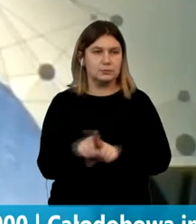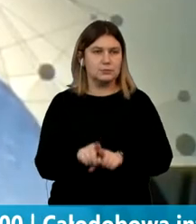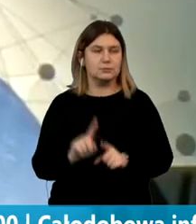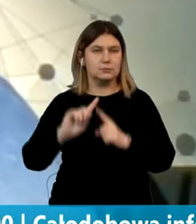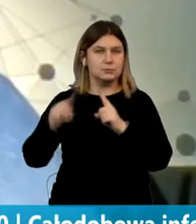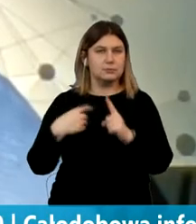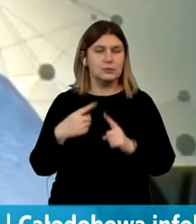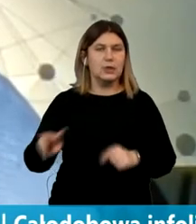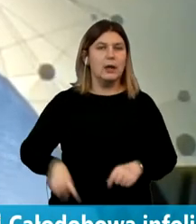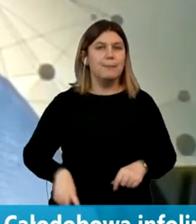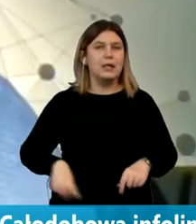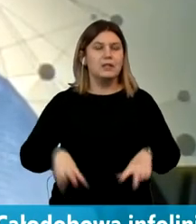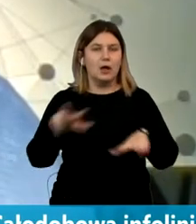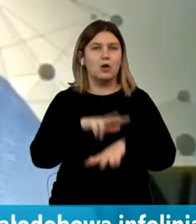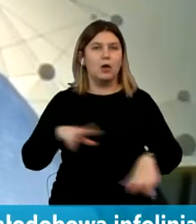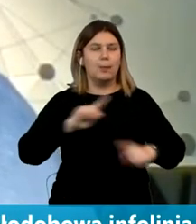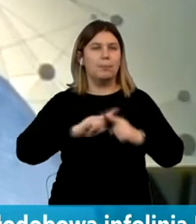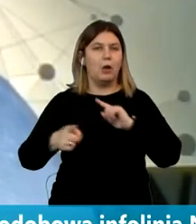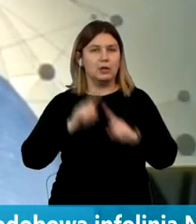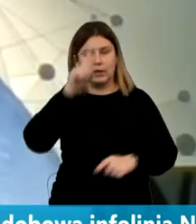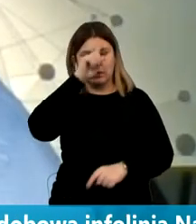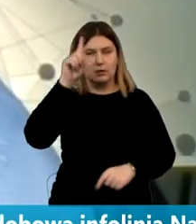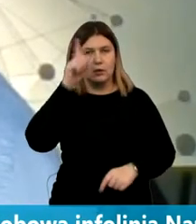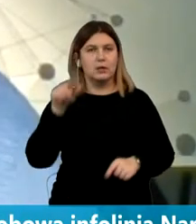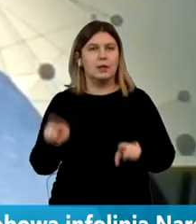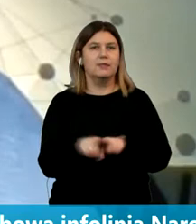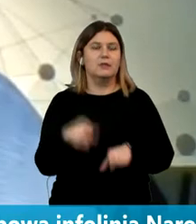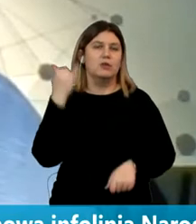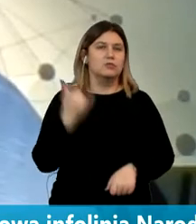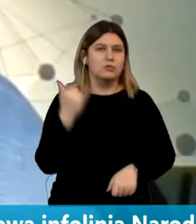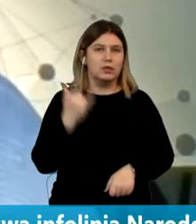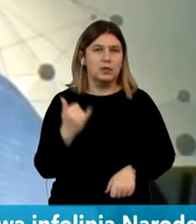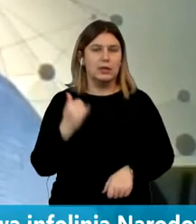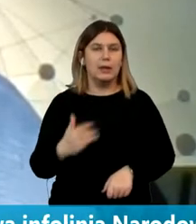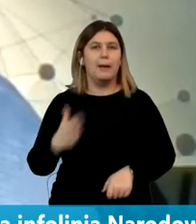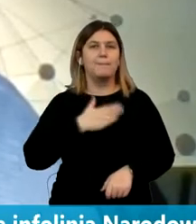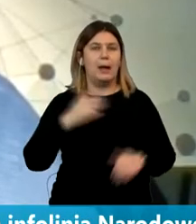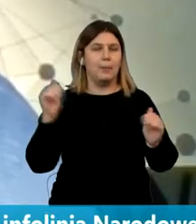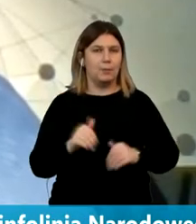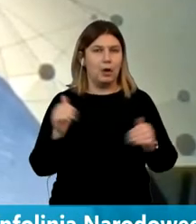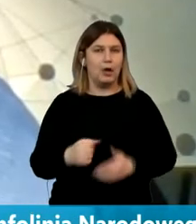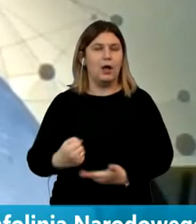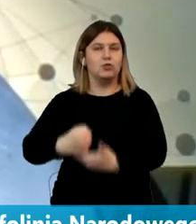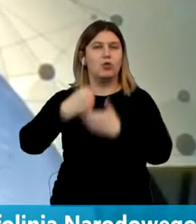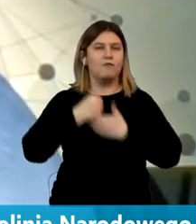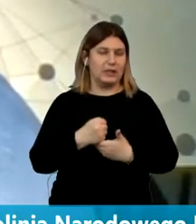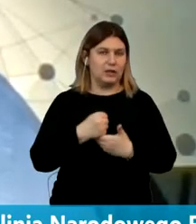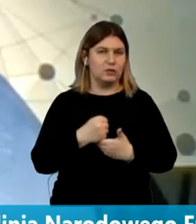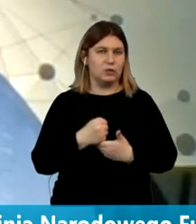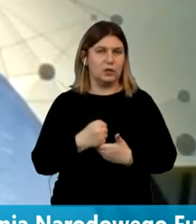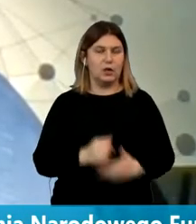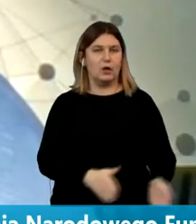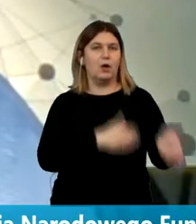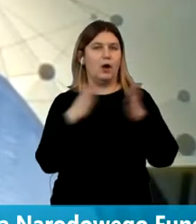Ministerstwa Rodziny i Polityki Społecznej, też odnośnie dzieci. Mamy możliwość dofinansowania